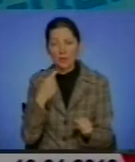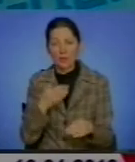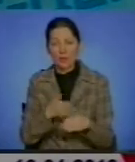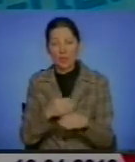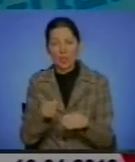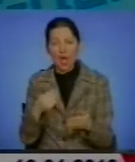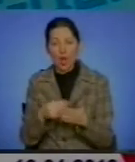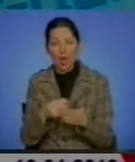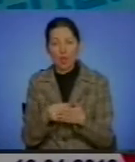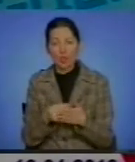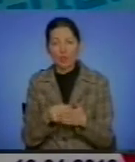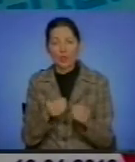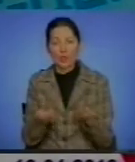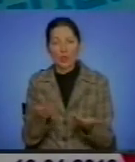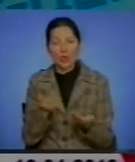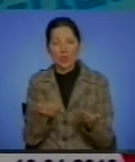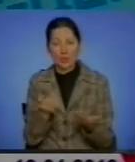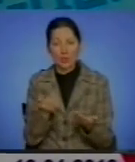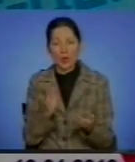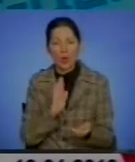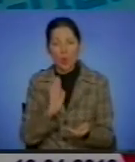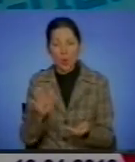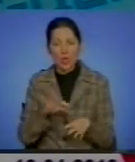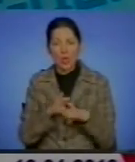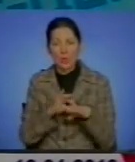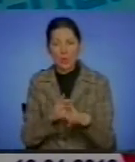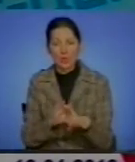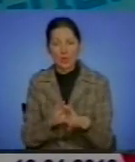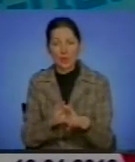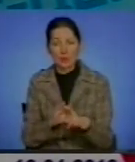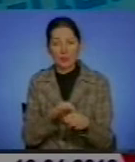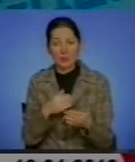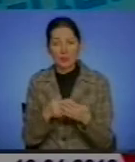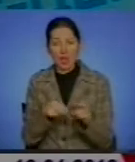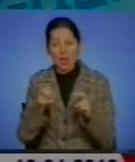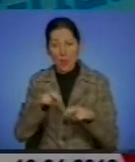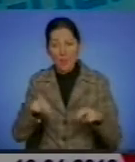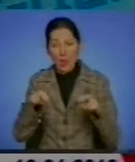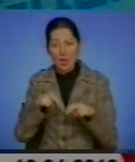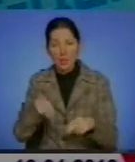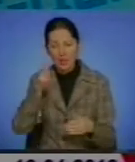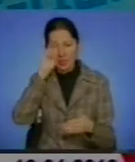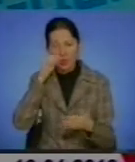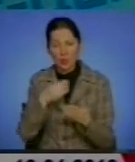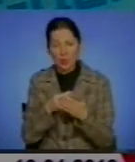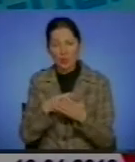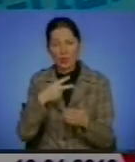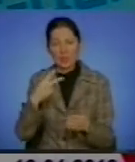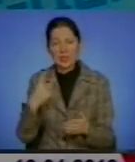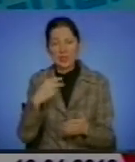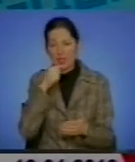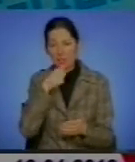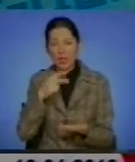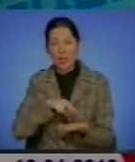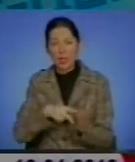коштів, і можливо буде проведено десь перегляд державного бюджету на 2013 рік, тобто